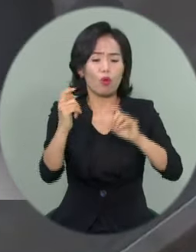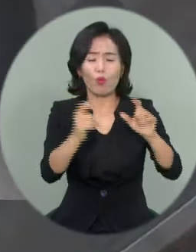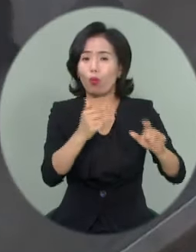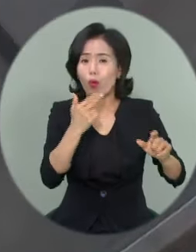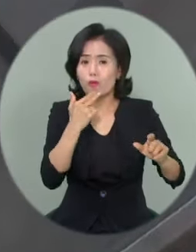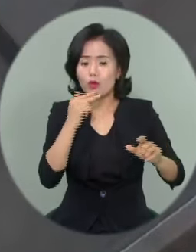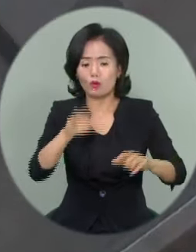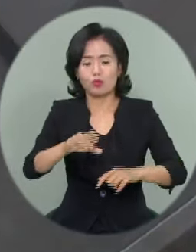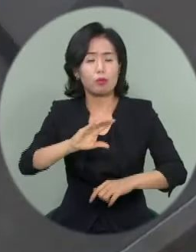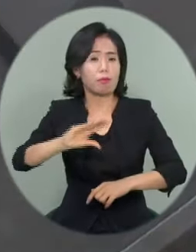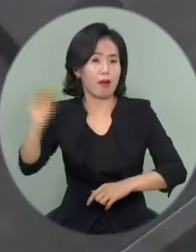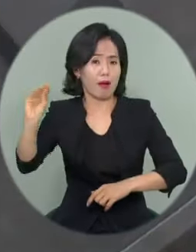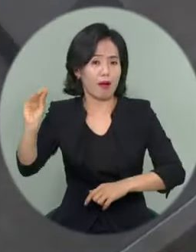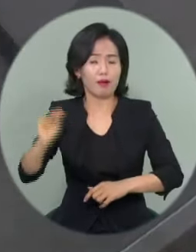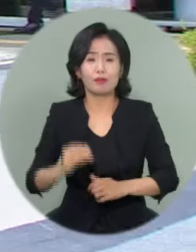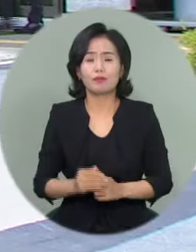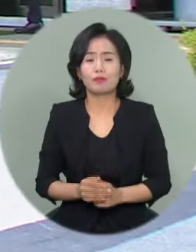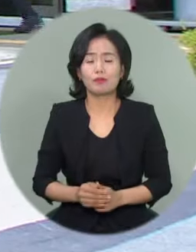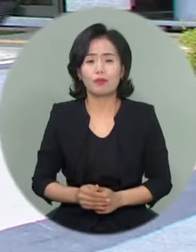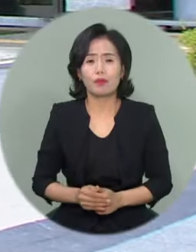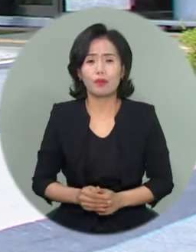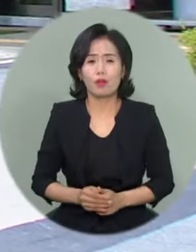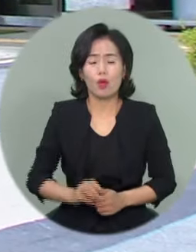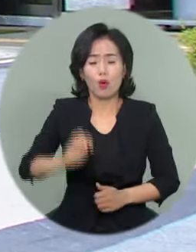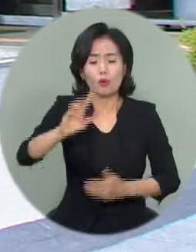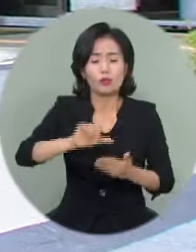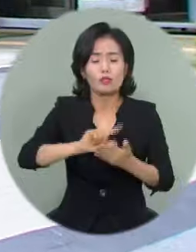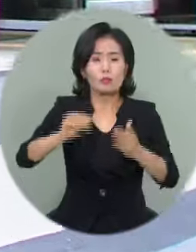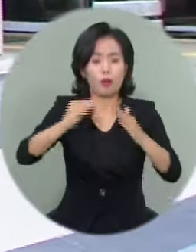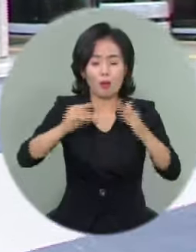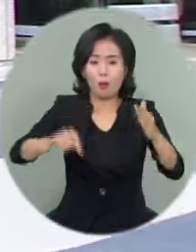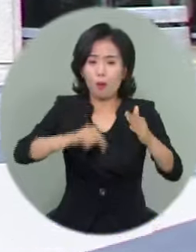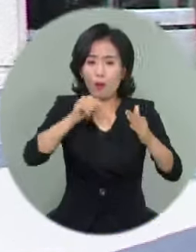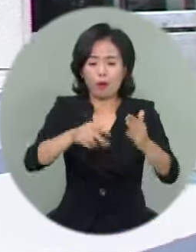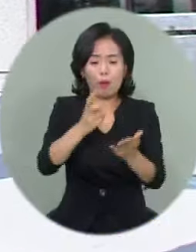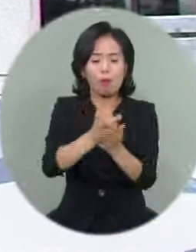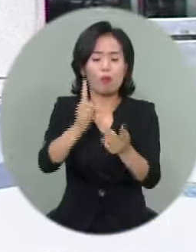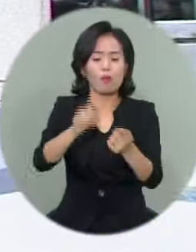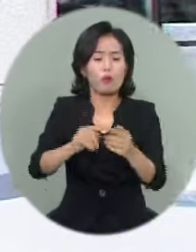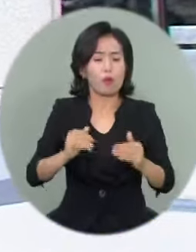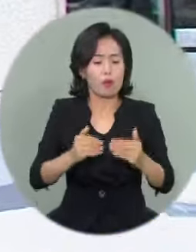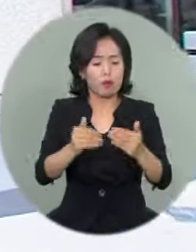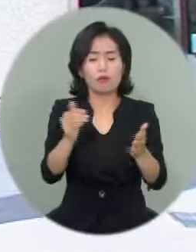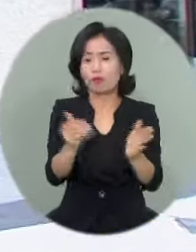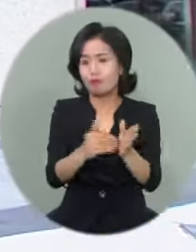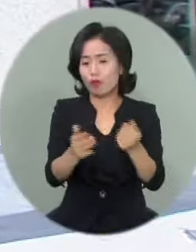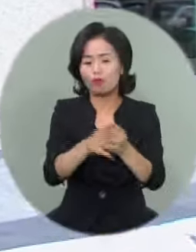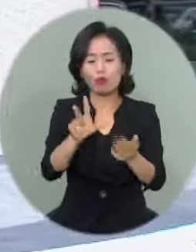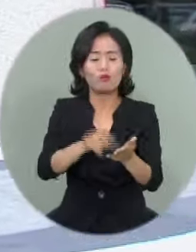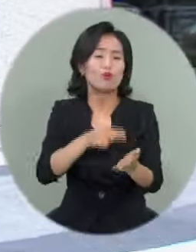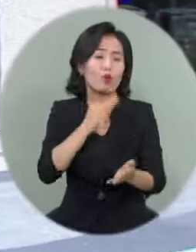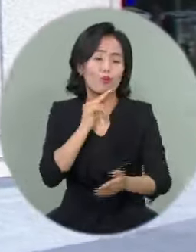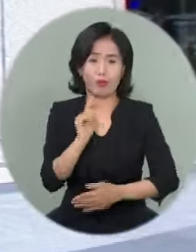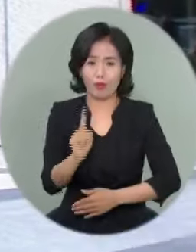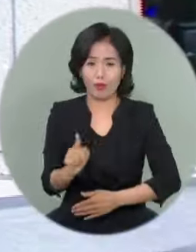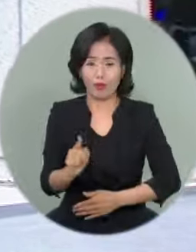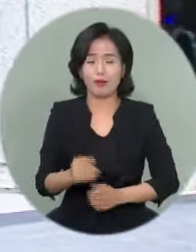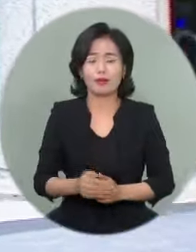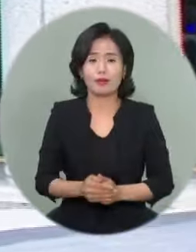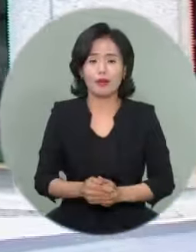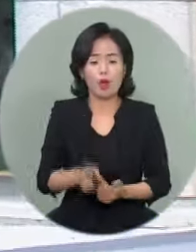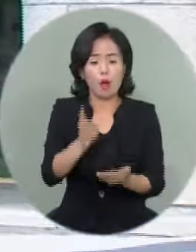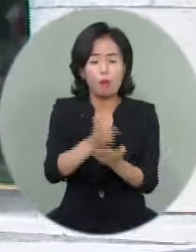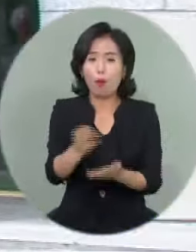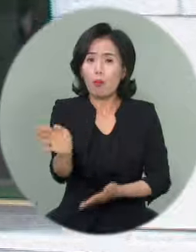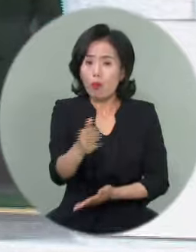없이 현장을 떠났습니다 광조 지방법원 내부는 법대로 처리에 문제가 없다는 반응을 보이고 있습니다